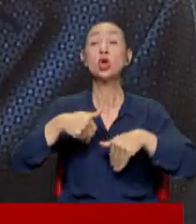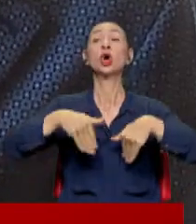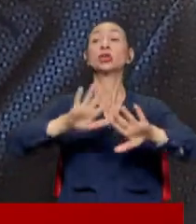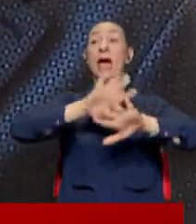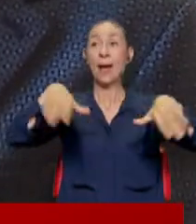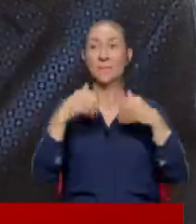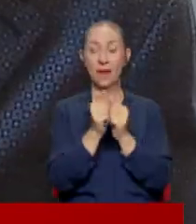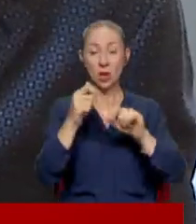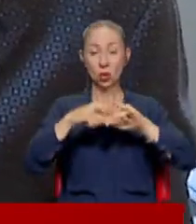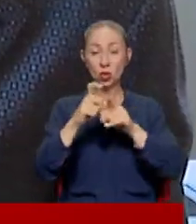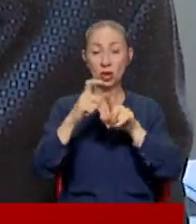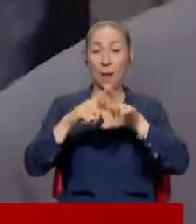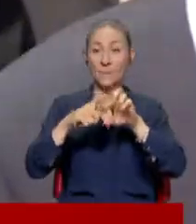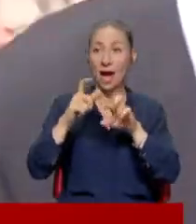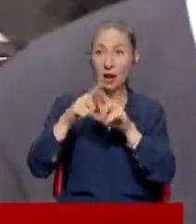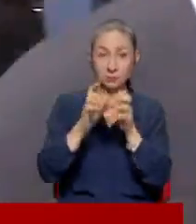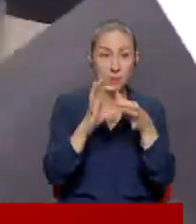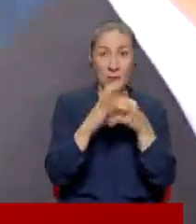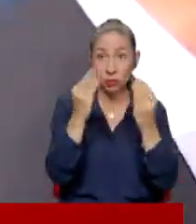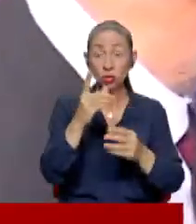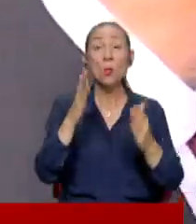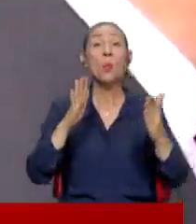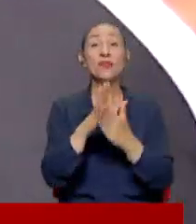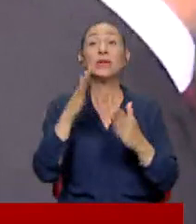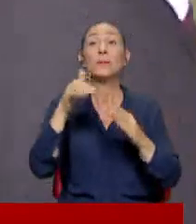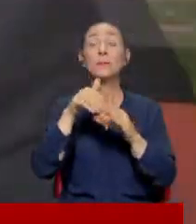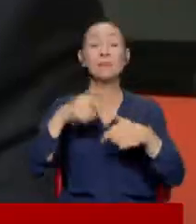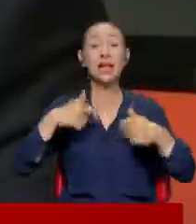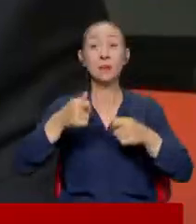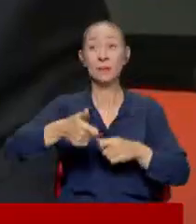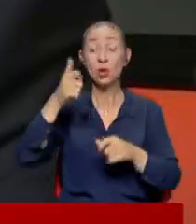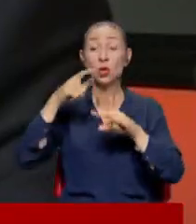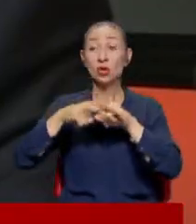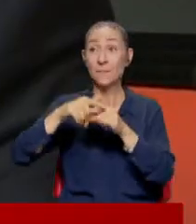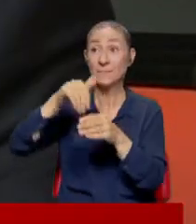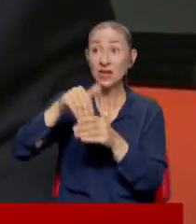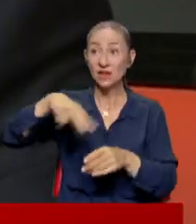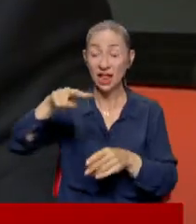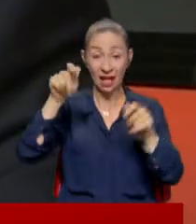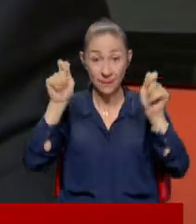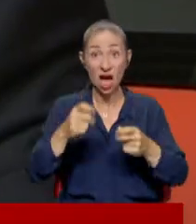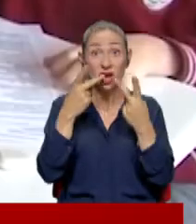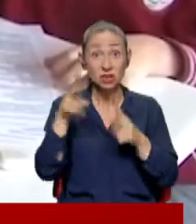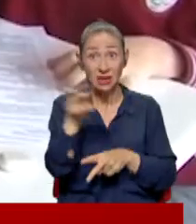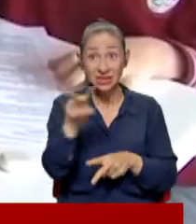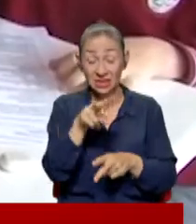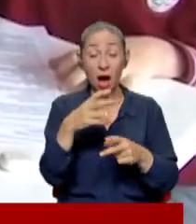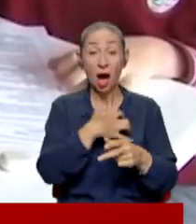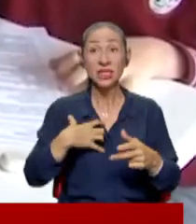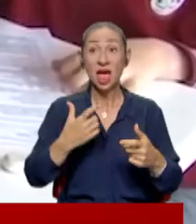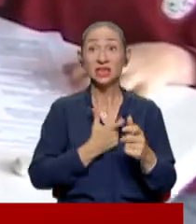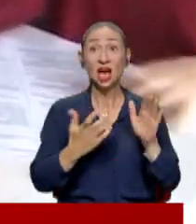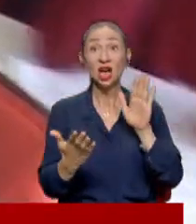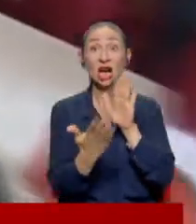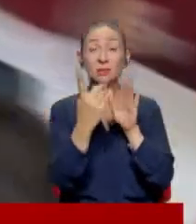hep birlikte Hüdapar'a esir mi oldunuz? Muhalefet, Milli Eğitim Bakanı Yusuf Tekin ve Hüdapar milletvekilinin yaptığı açıklamaların anayasaya